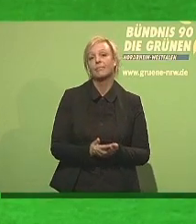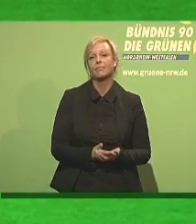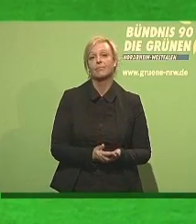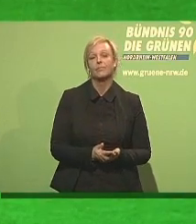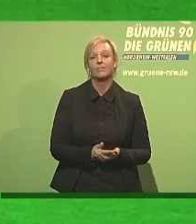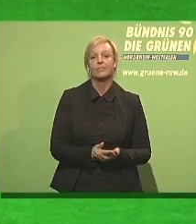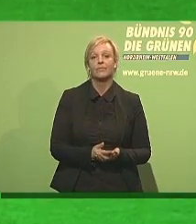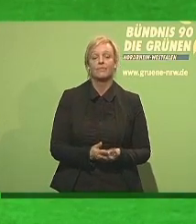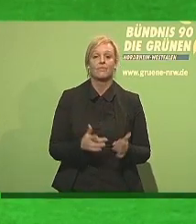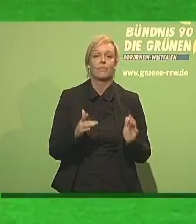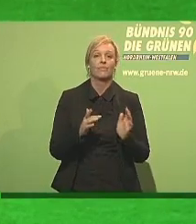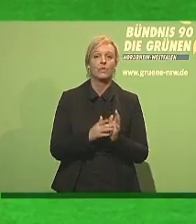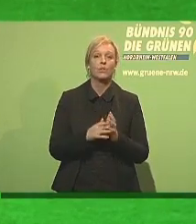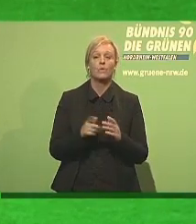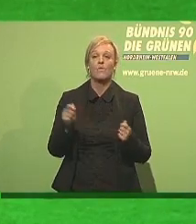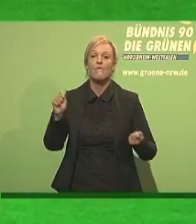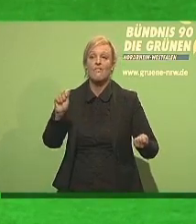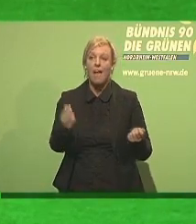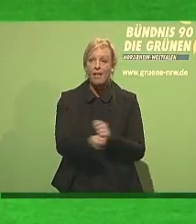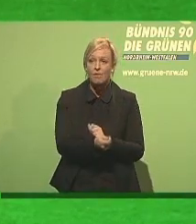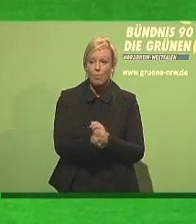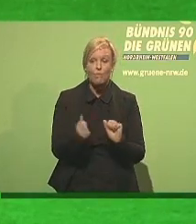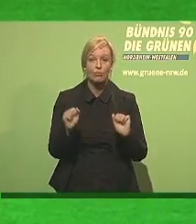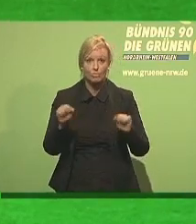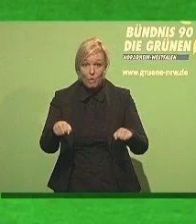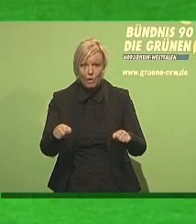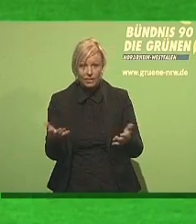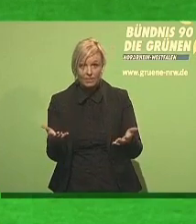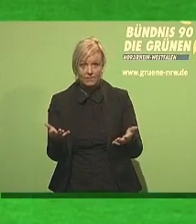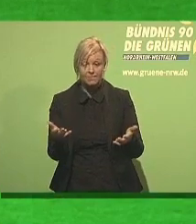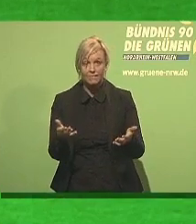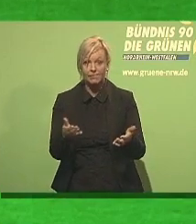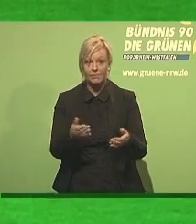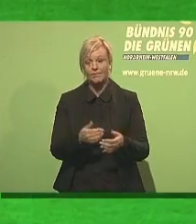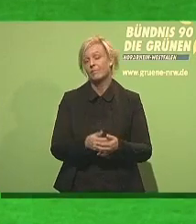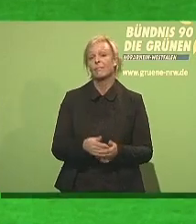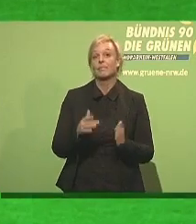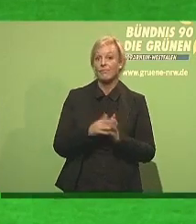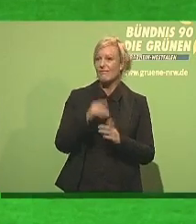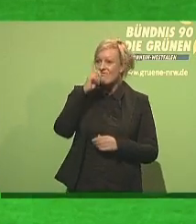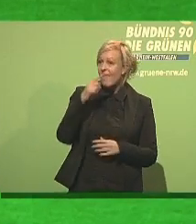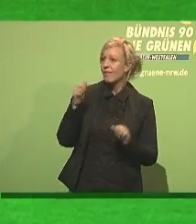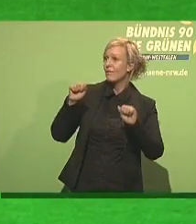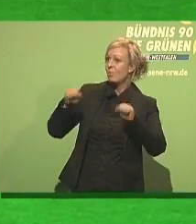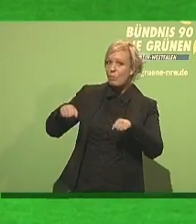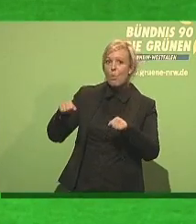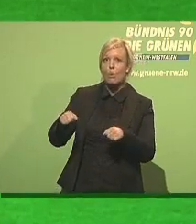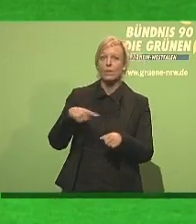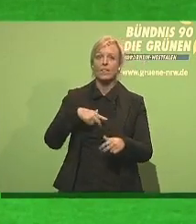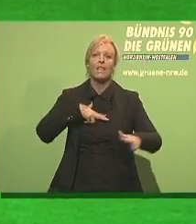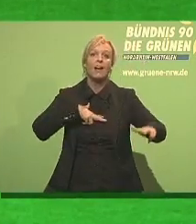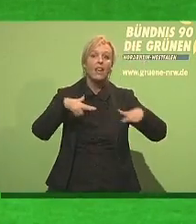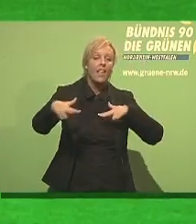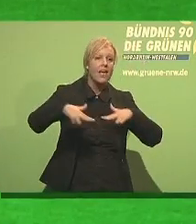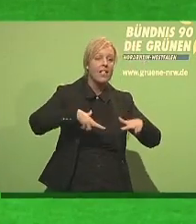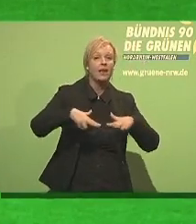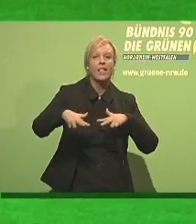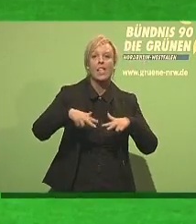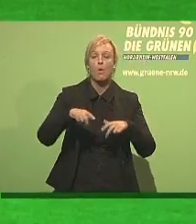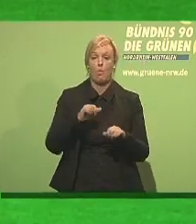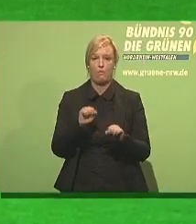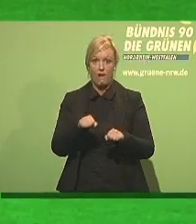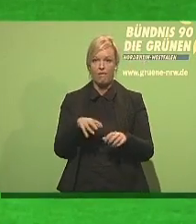Auch deshalb, weil Veränderungen möglich sind. Denn wenn es möglich ist, dass Regierungen Banken